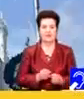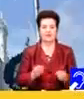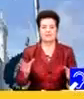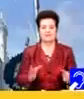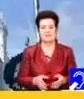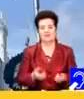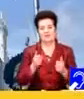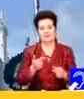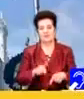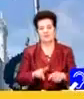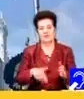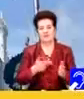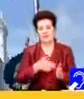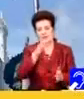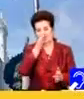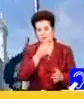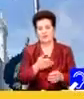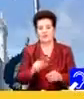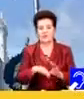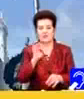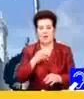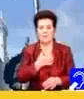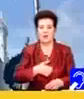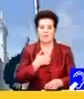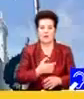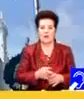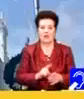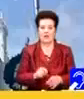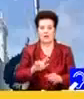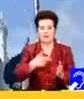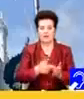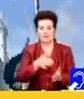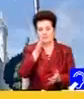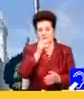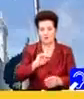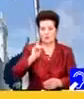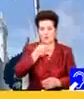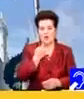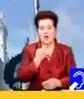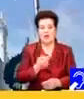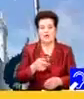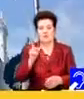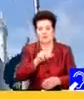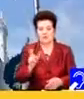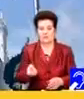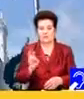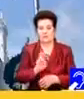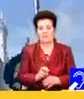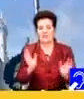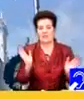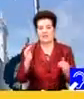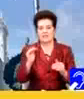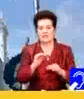Decisivă pentru locuitorii orașului Chișinău. Astăzi ei își aleg primarul care va sta la cârma municipalității timp de un an. Cetățenii au venit la secțiile de votare